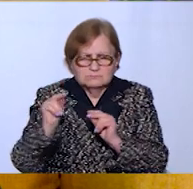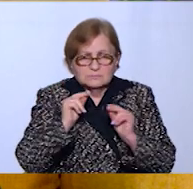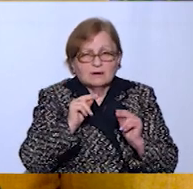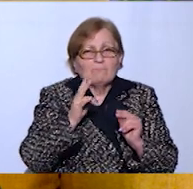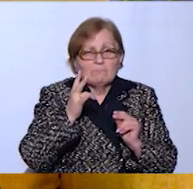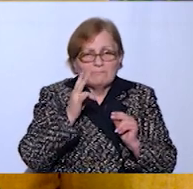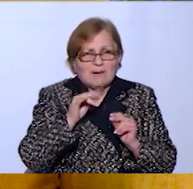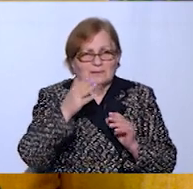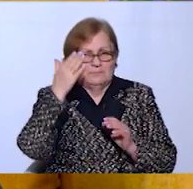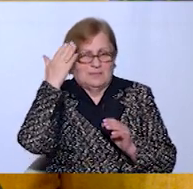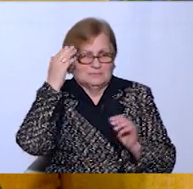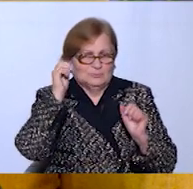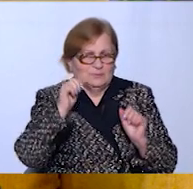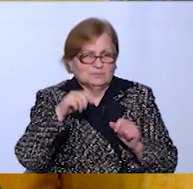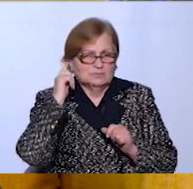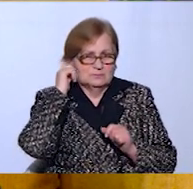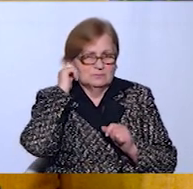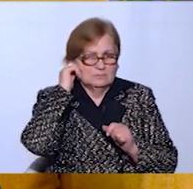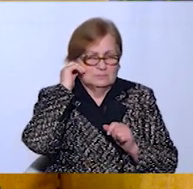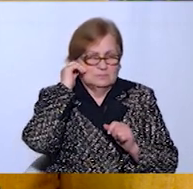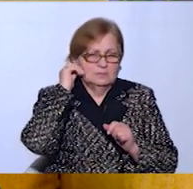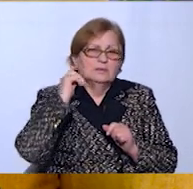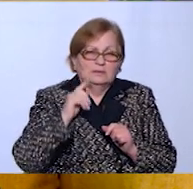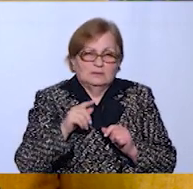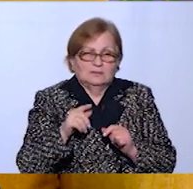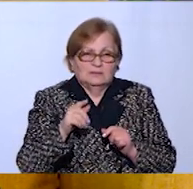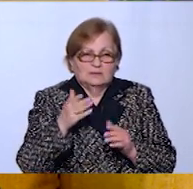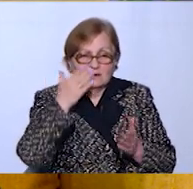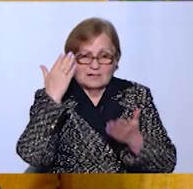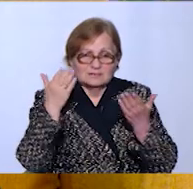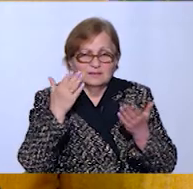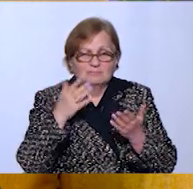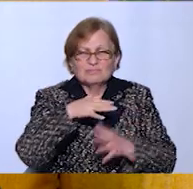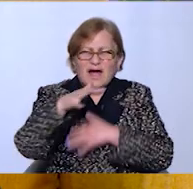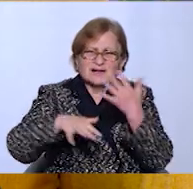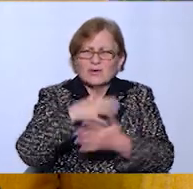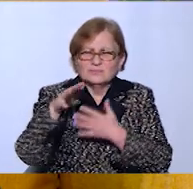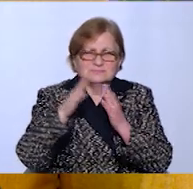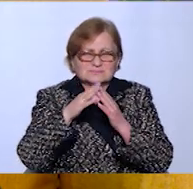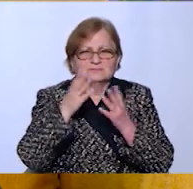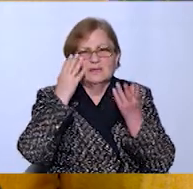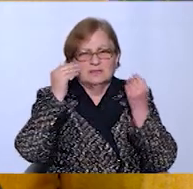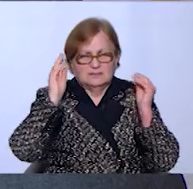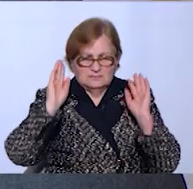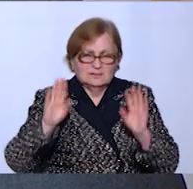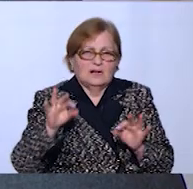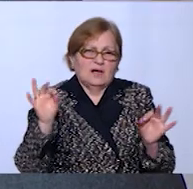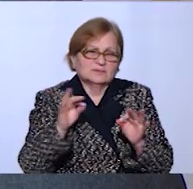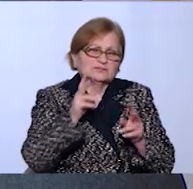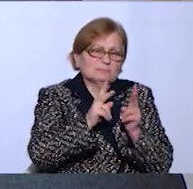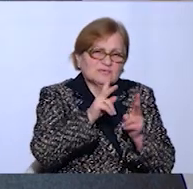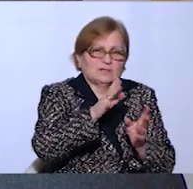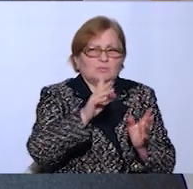ხომ? მაგრამ 21 საუკუნის პრობლემას წარმოადგენს ჭარბი ინფორმაცია და ძალიან მნიშვნელოვანი არის მისგან ბავშვის სრული